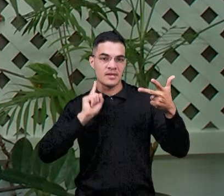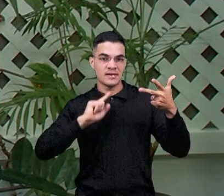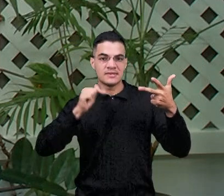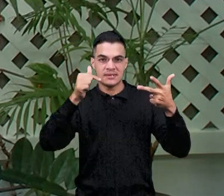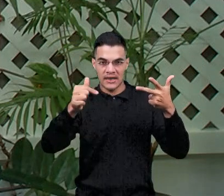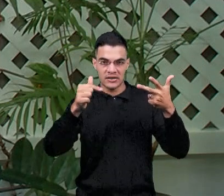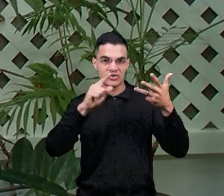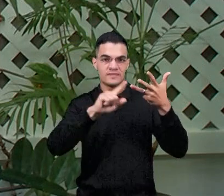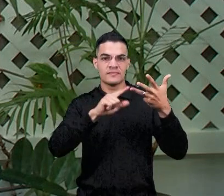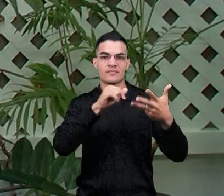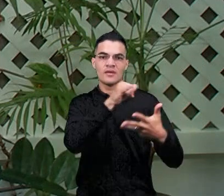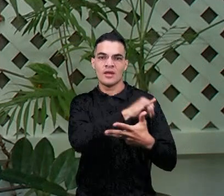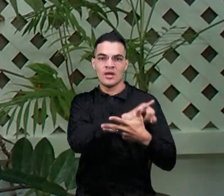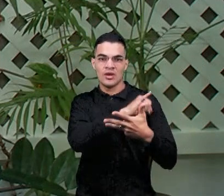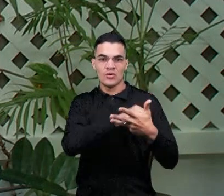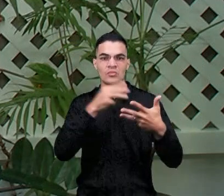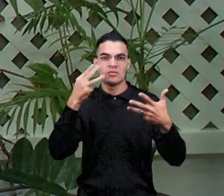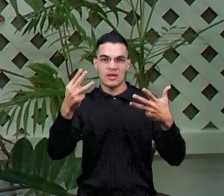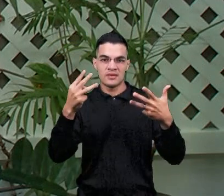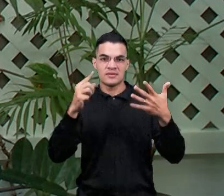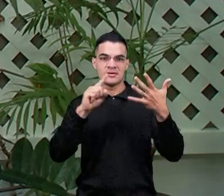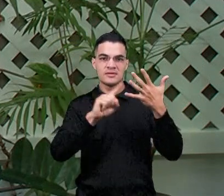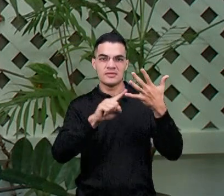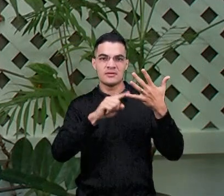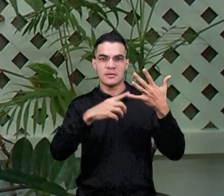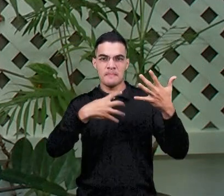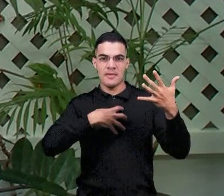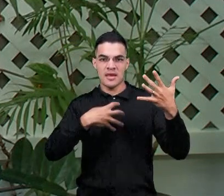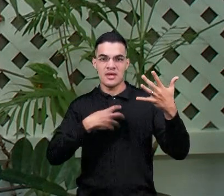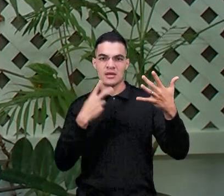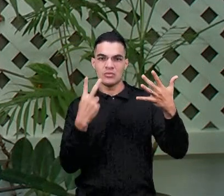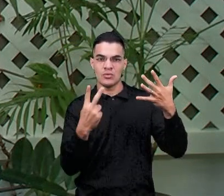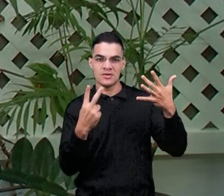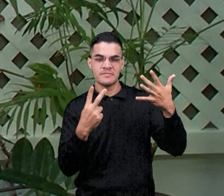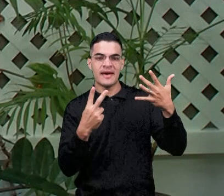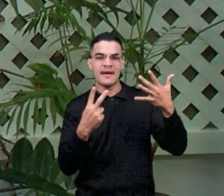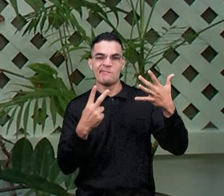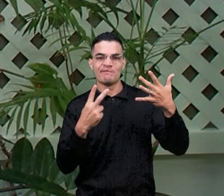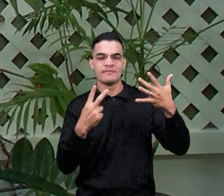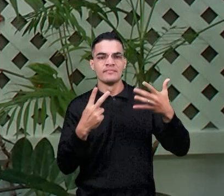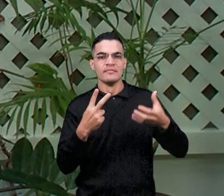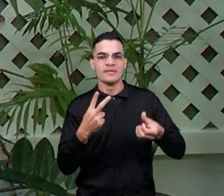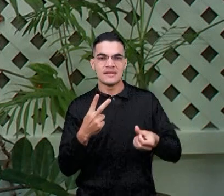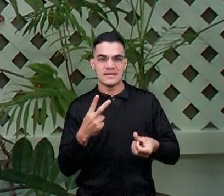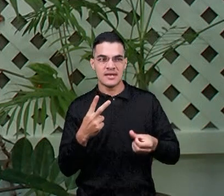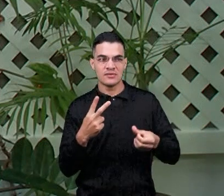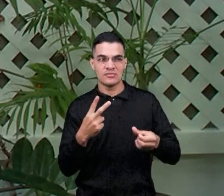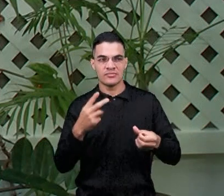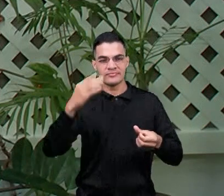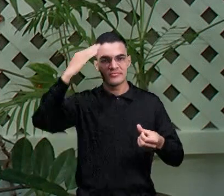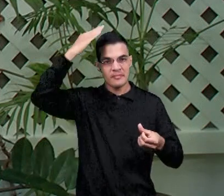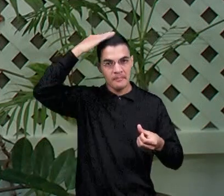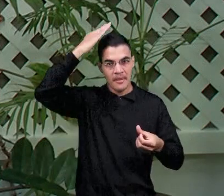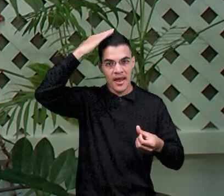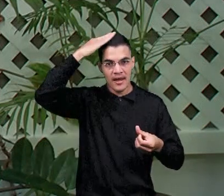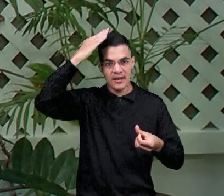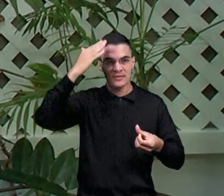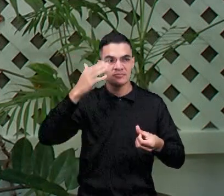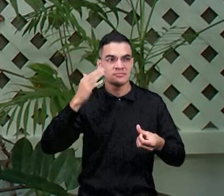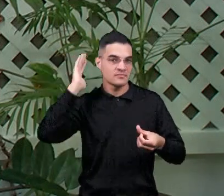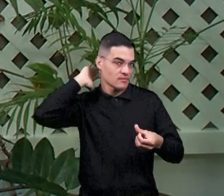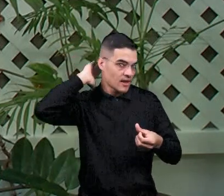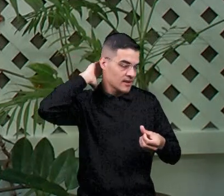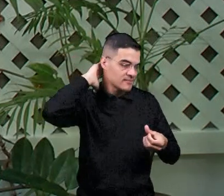de Janeiro, 3. Bahia, 2. Pará, 1. Mais ce que nous avons d'important